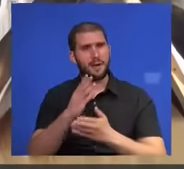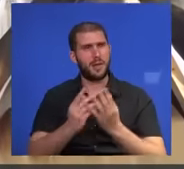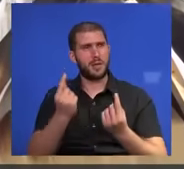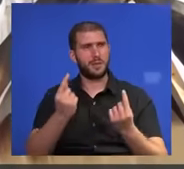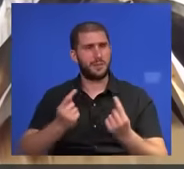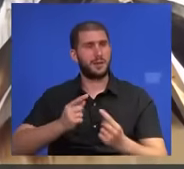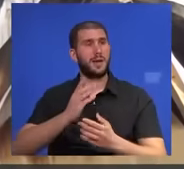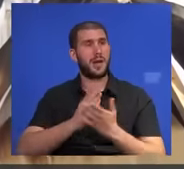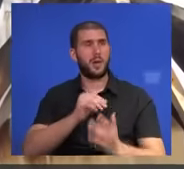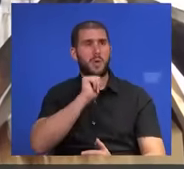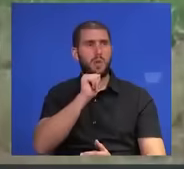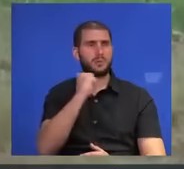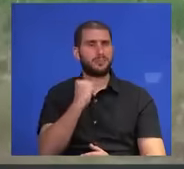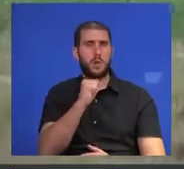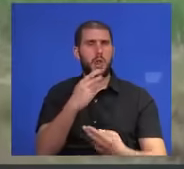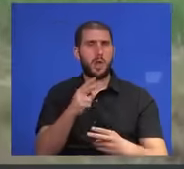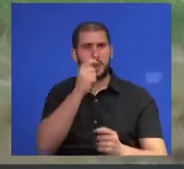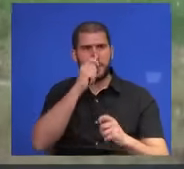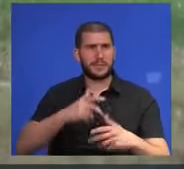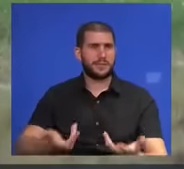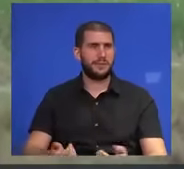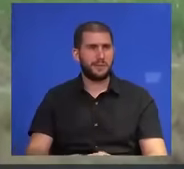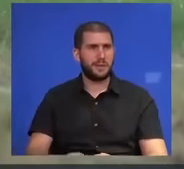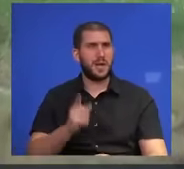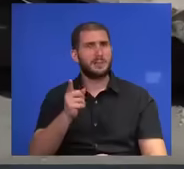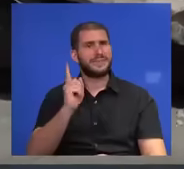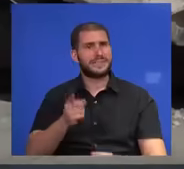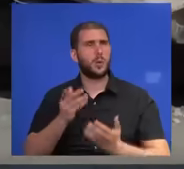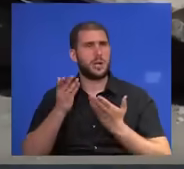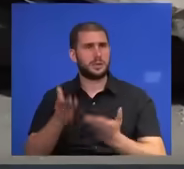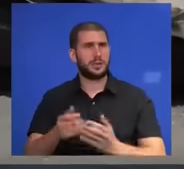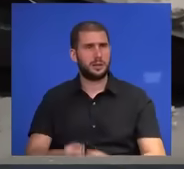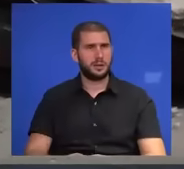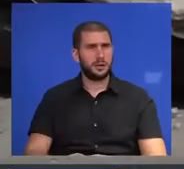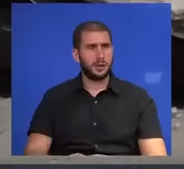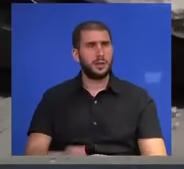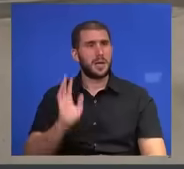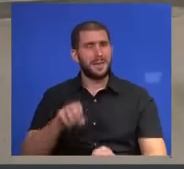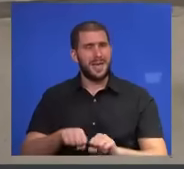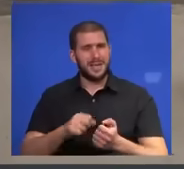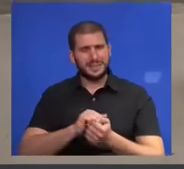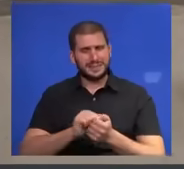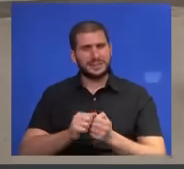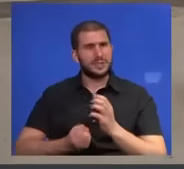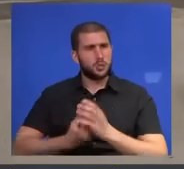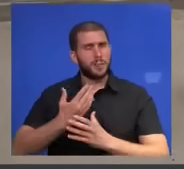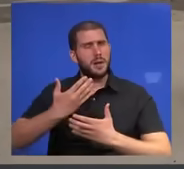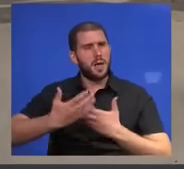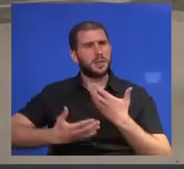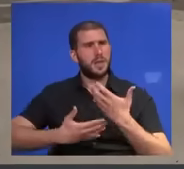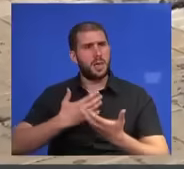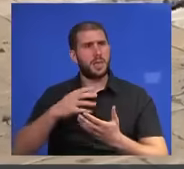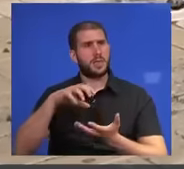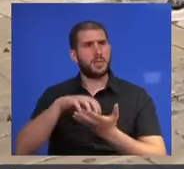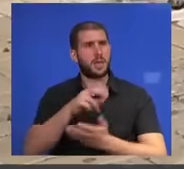רוצים או לא יכולים לעזוב. הם יצטרכו עזרה. גם הרס ישוקם לאט, תחנת המשטרה